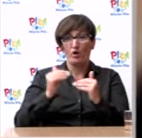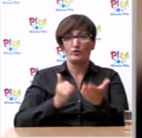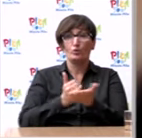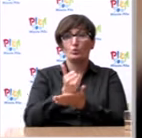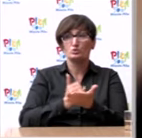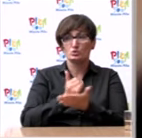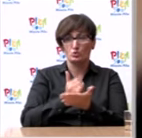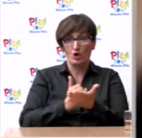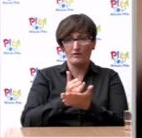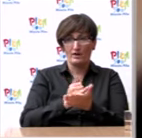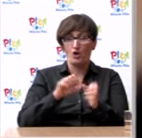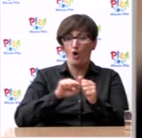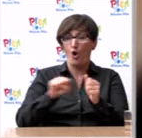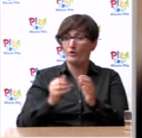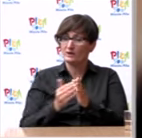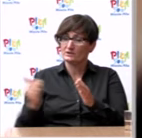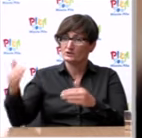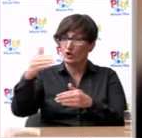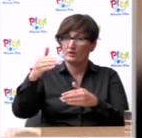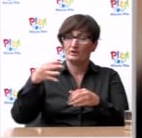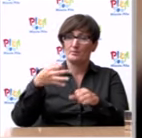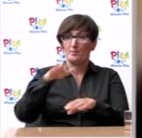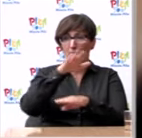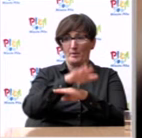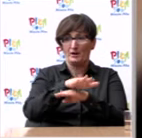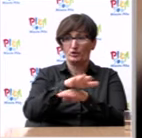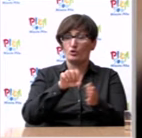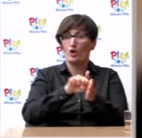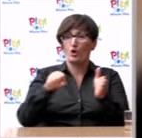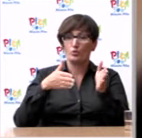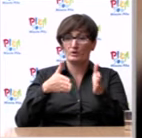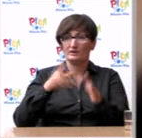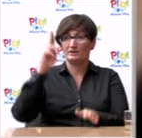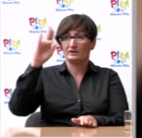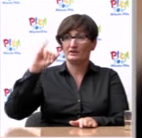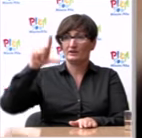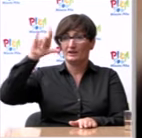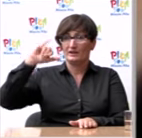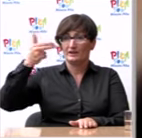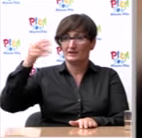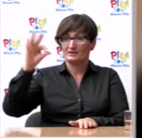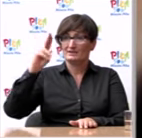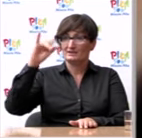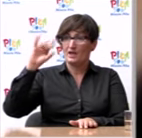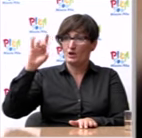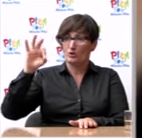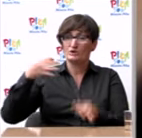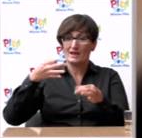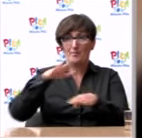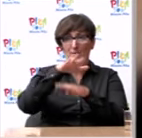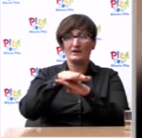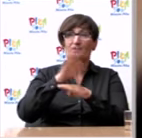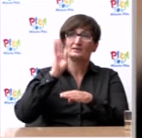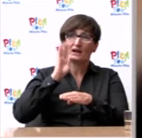wewnątrz kwartału, od strony parkingu, od ulicy Kilińskiego. Parking zachowujemy, projektujemy